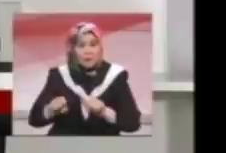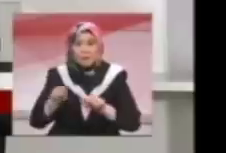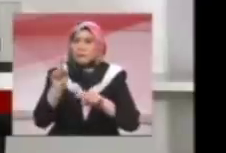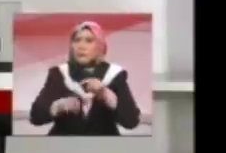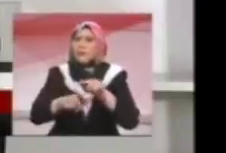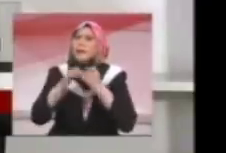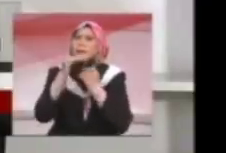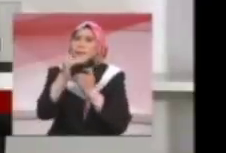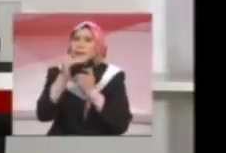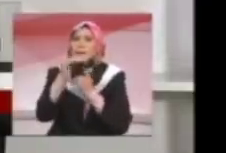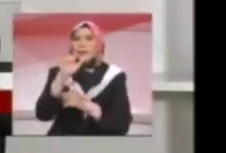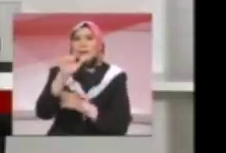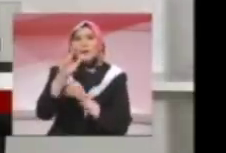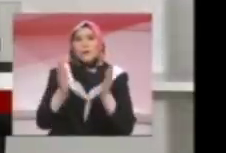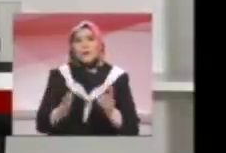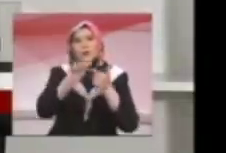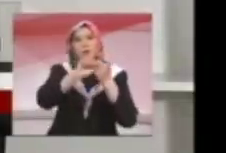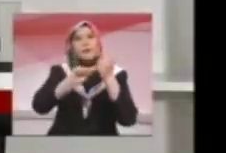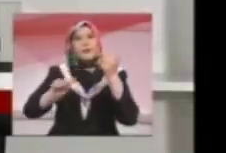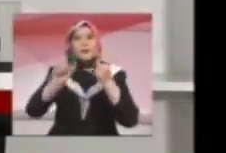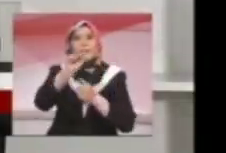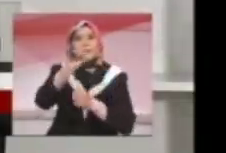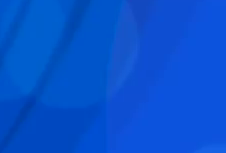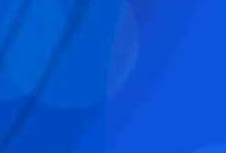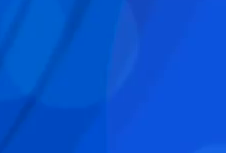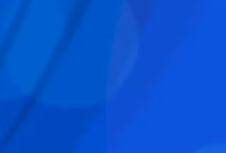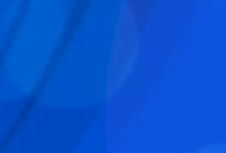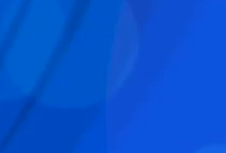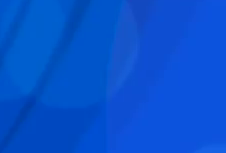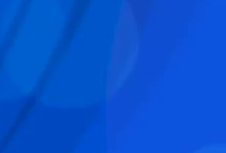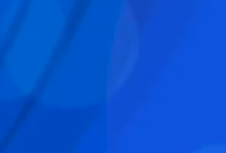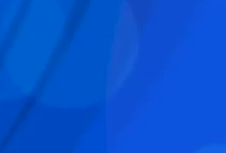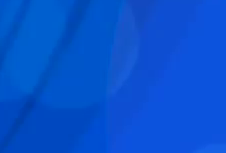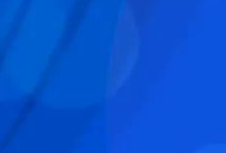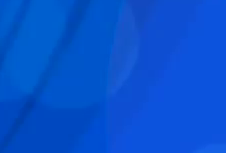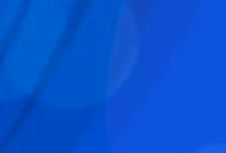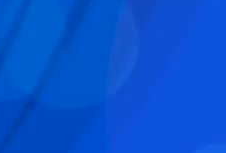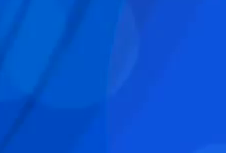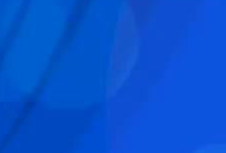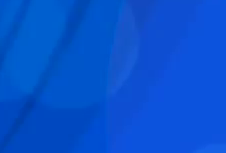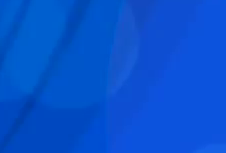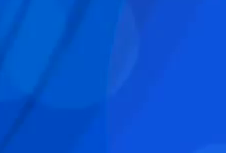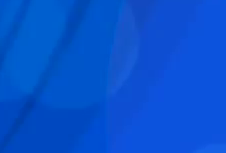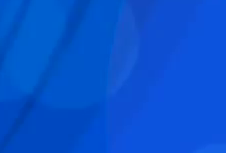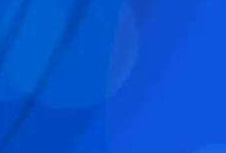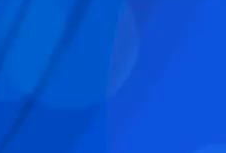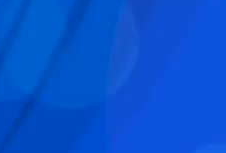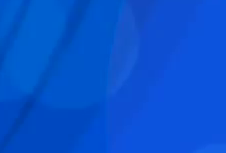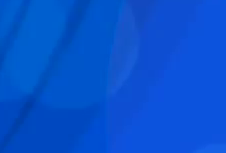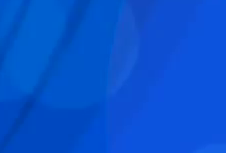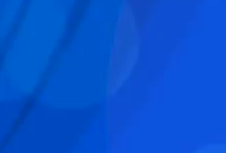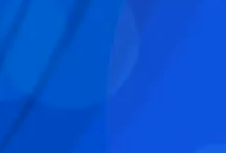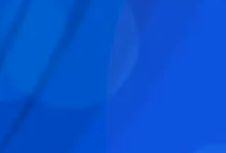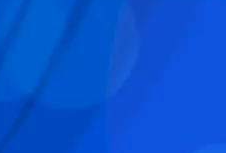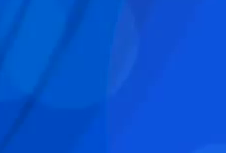ahli jantan kuase Tokong saja yang dibenarkan cash positif baru Kabinet Indonesia bahwa menurun